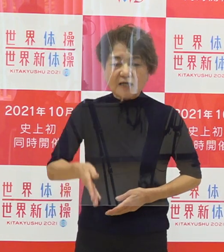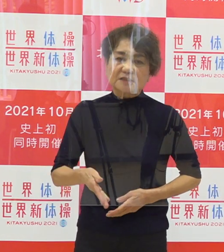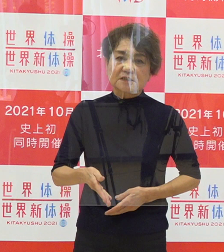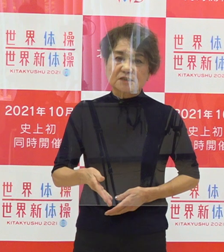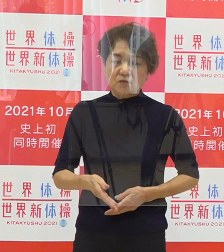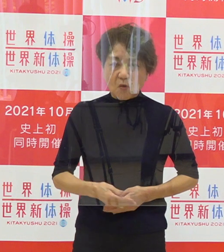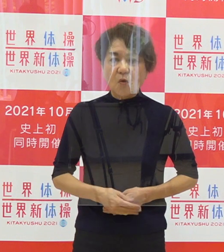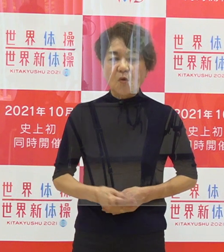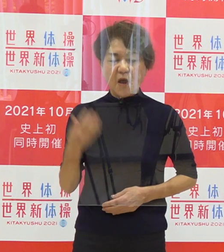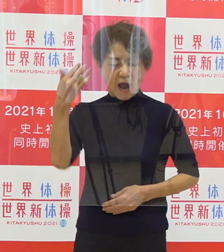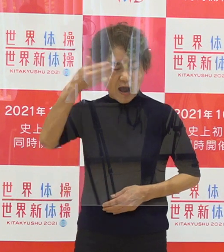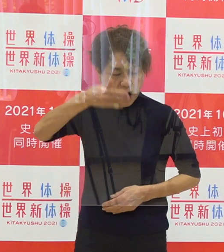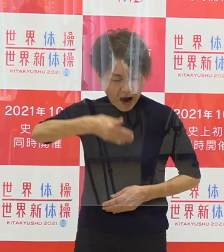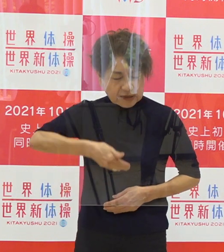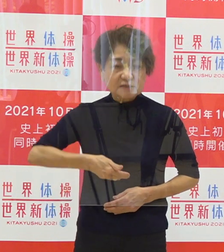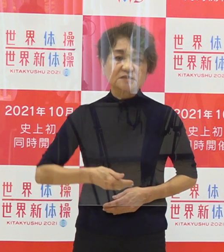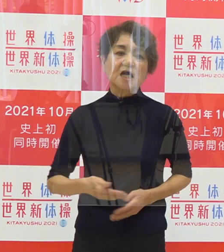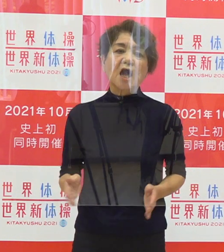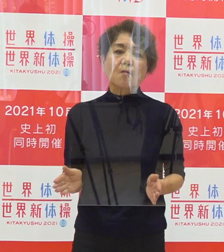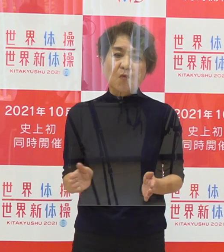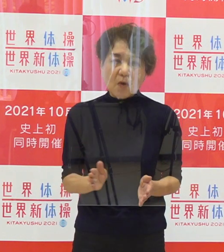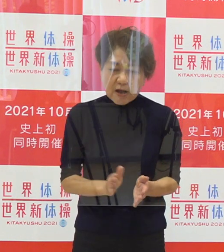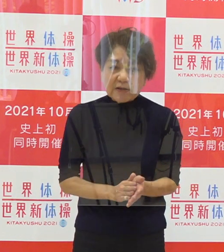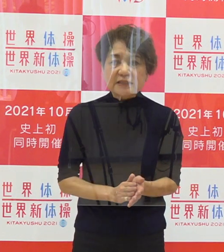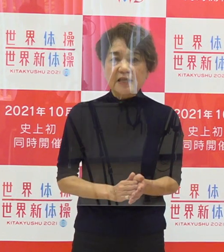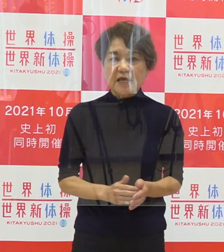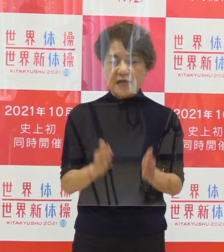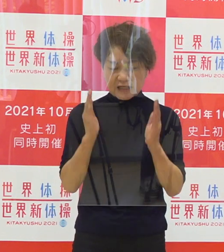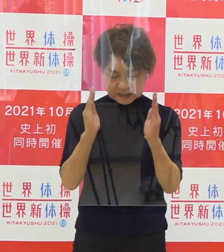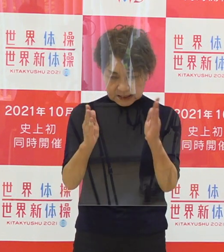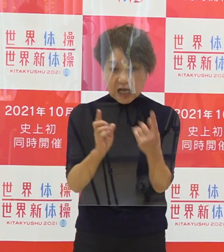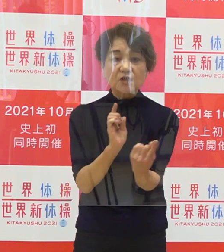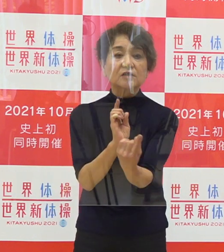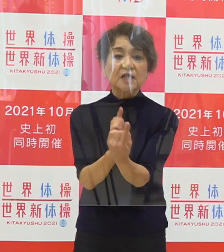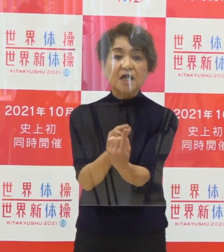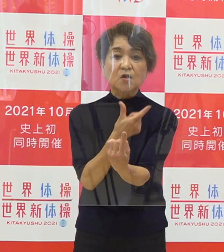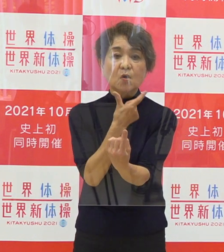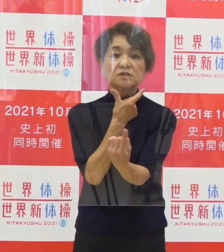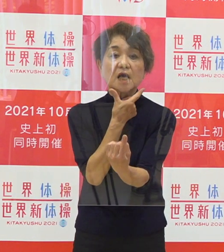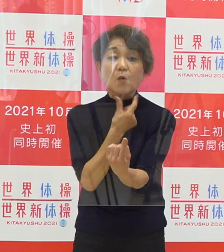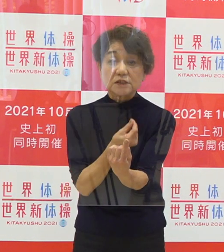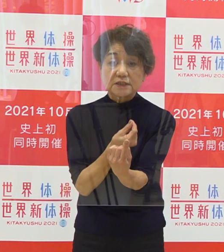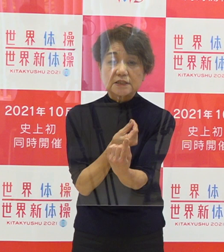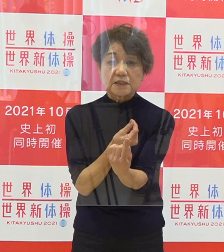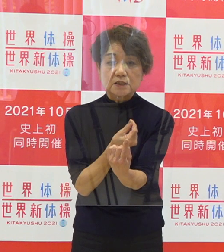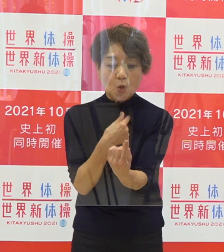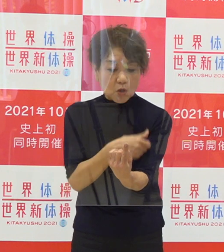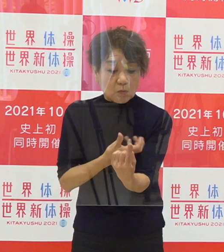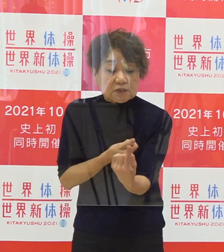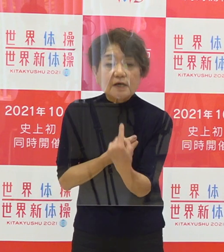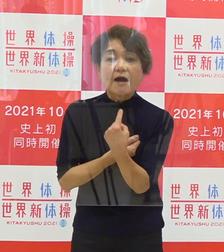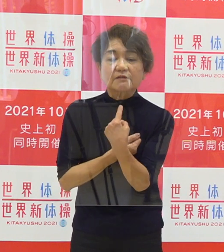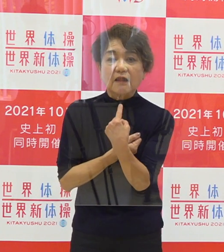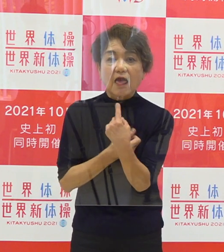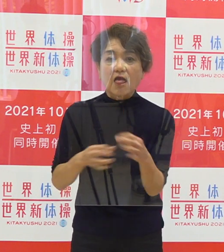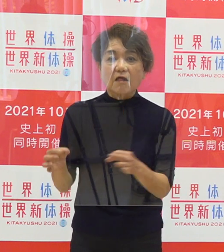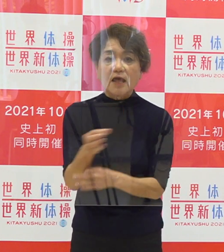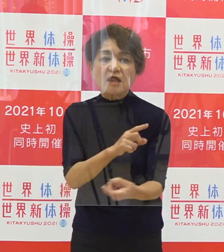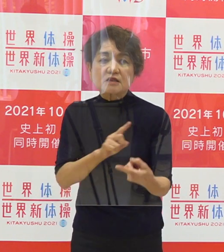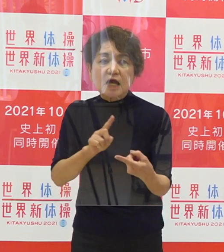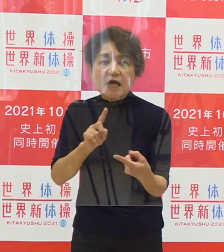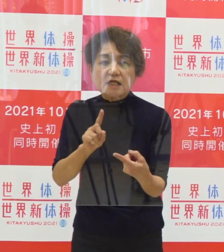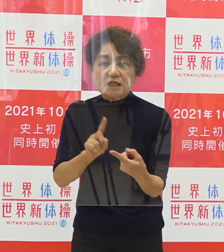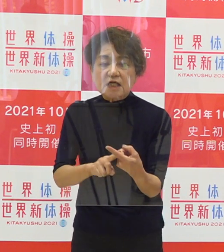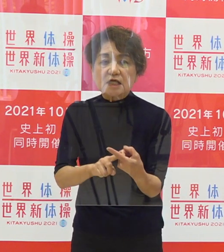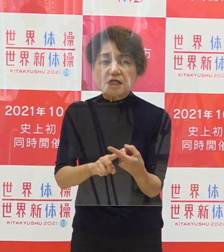教訓反省を踏まえてですね、しっかりと対応していただきたい。その場合ですね、経済的なダメージを受